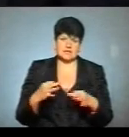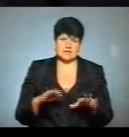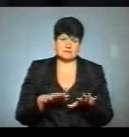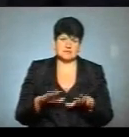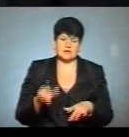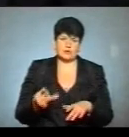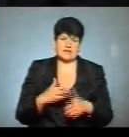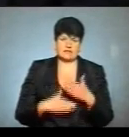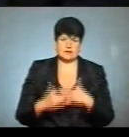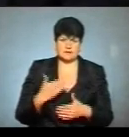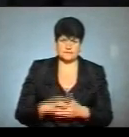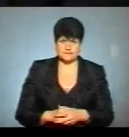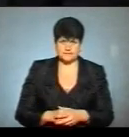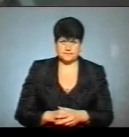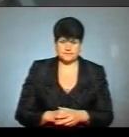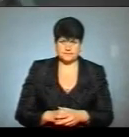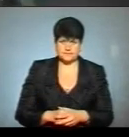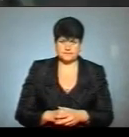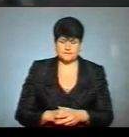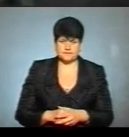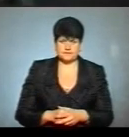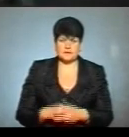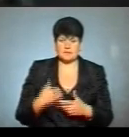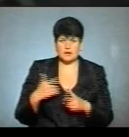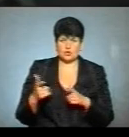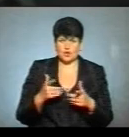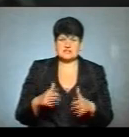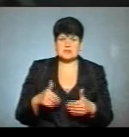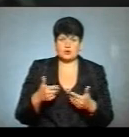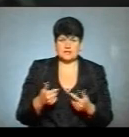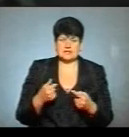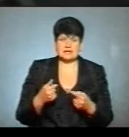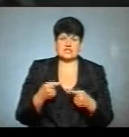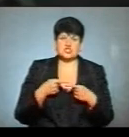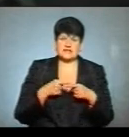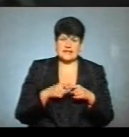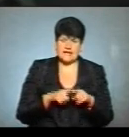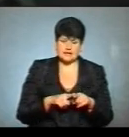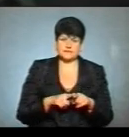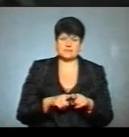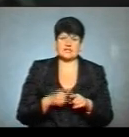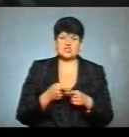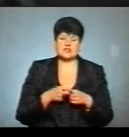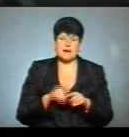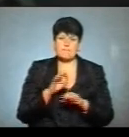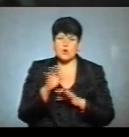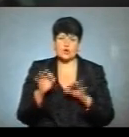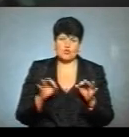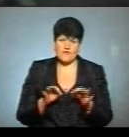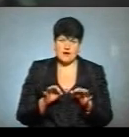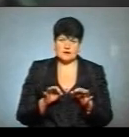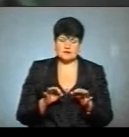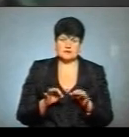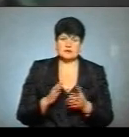з інвалідністю. Ми готові запропонувати інженера, інженера-проєктувальника, по